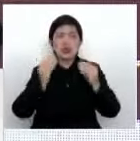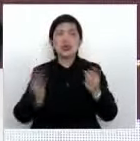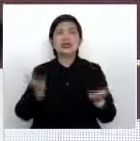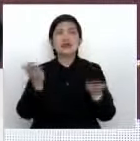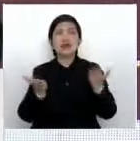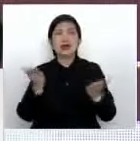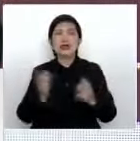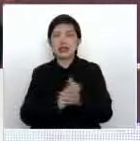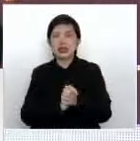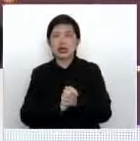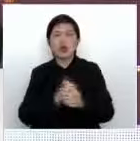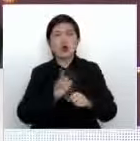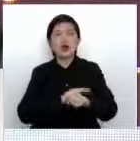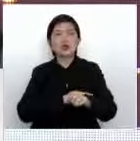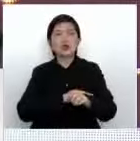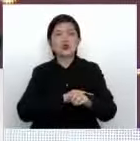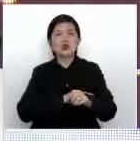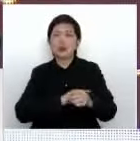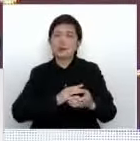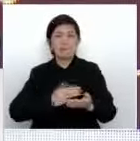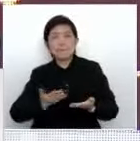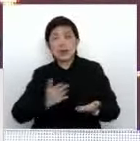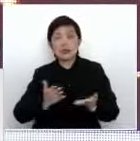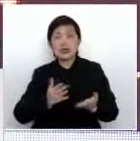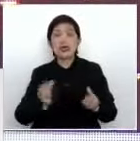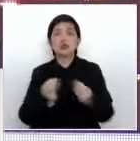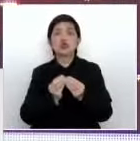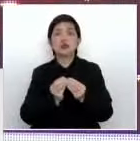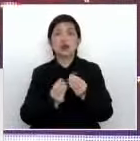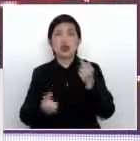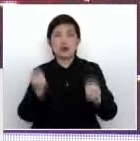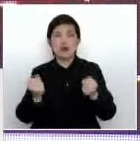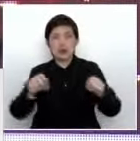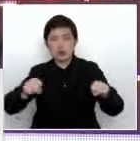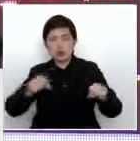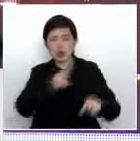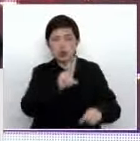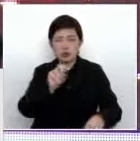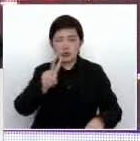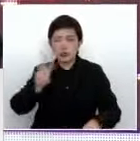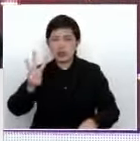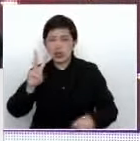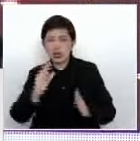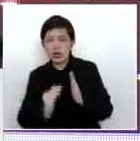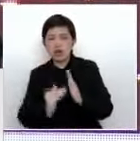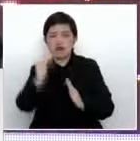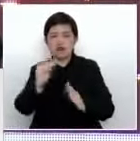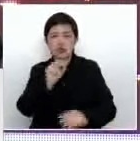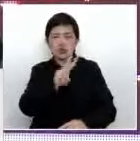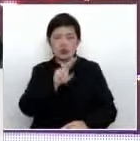waktu perjalanan normal jumlah kendaraan bermotor tahun 2023 melonjak